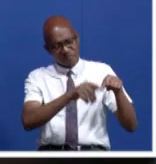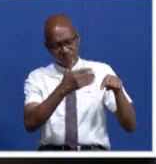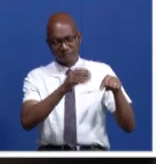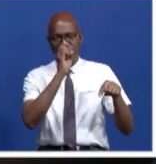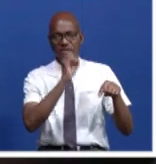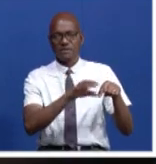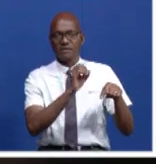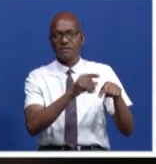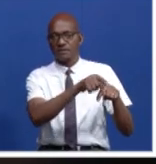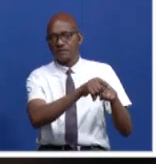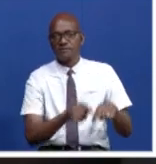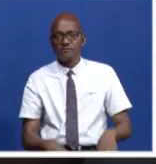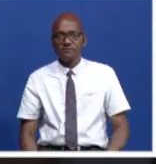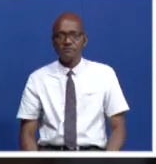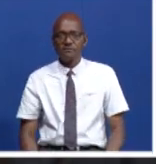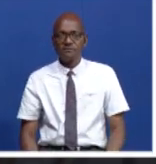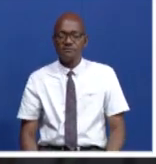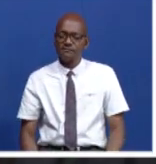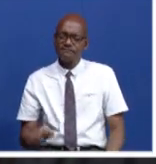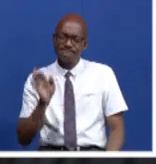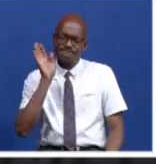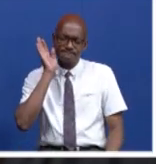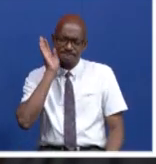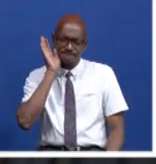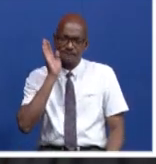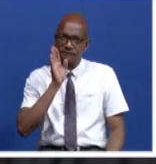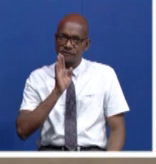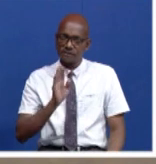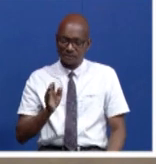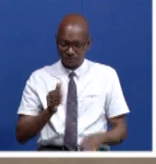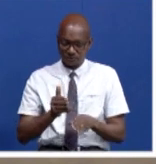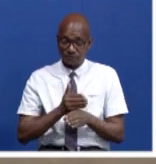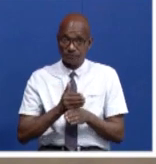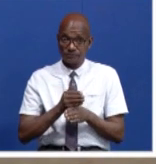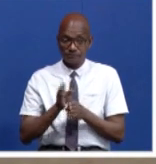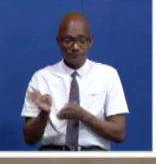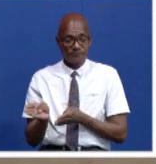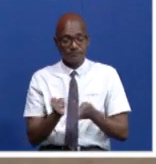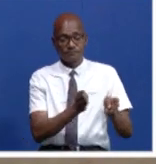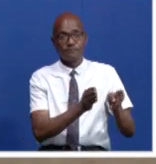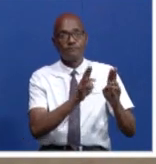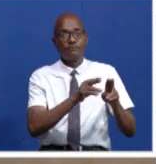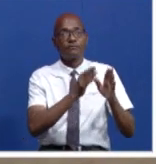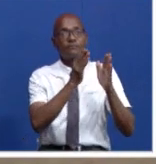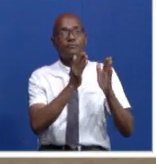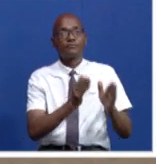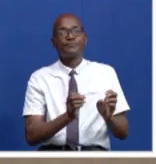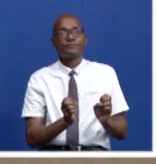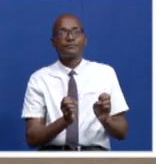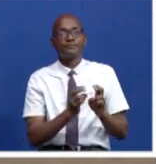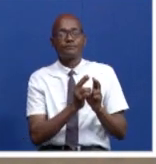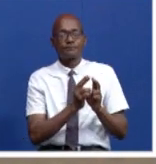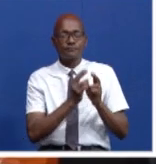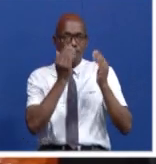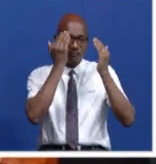baada ya hatua mbalimbali Za usikilizaji wake hatimaye shauri Hili limefikishwa mahakama kuu Kanda ya arusha mbele ya